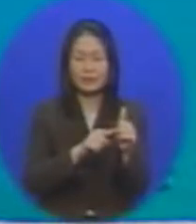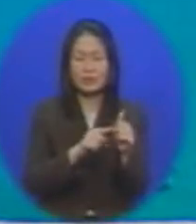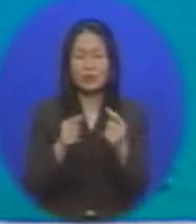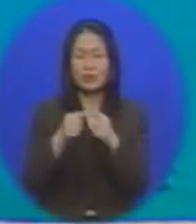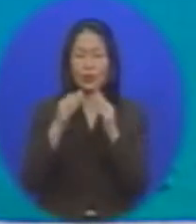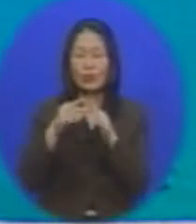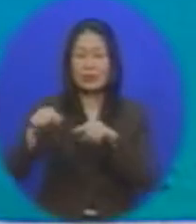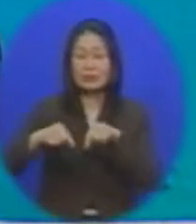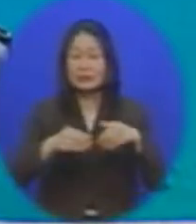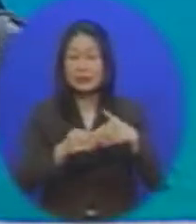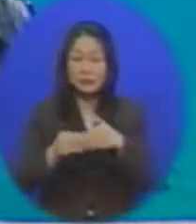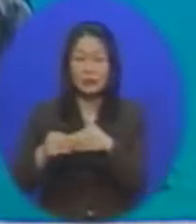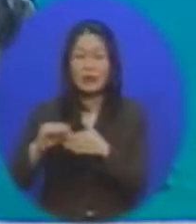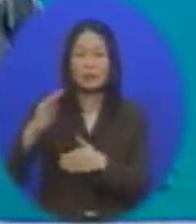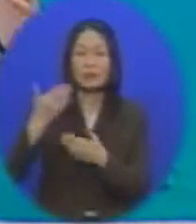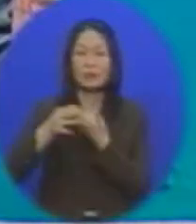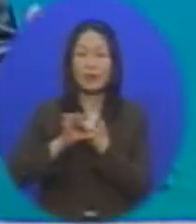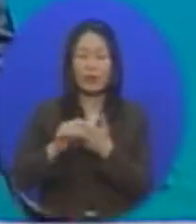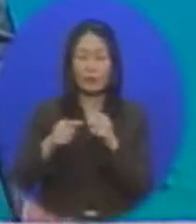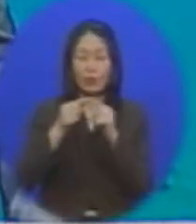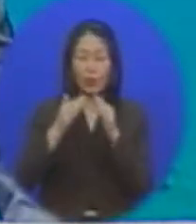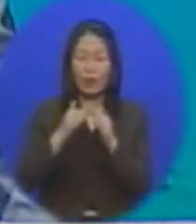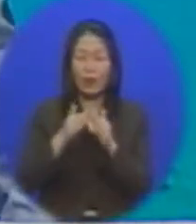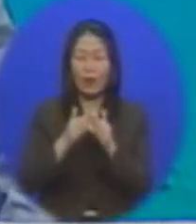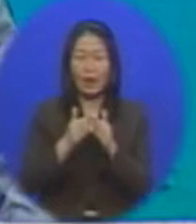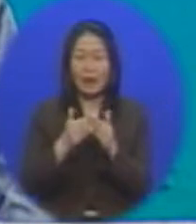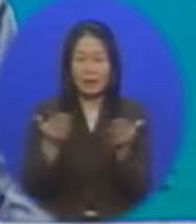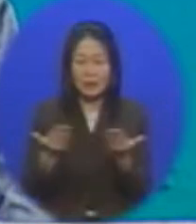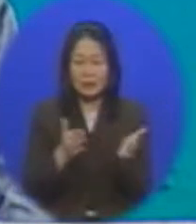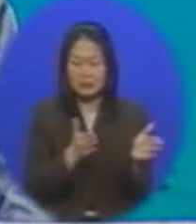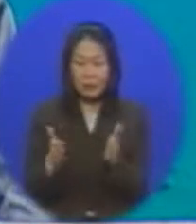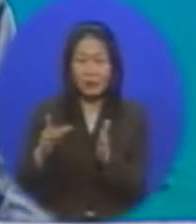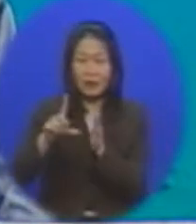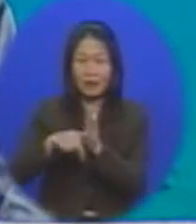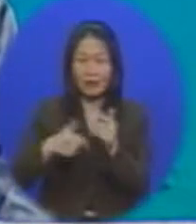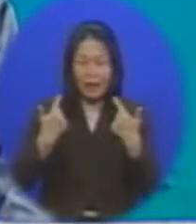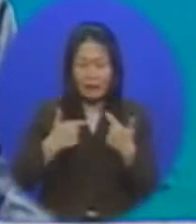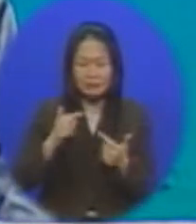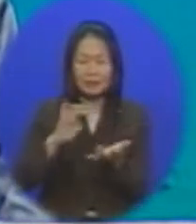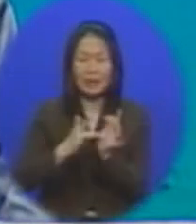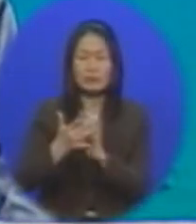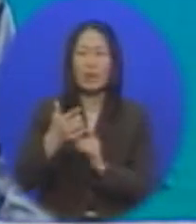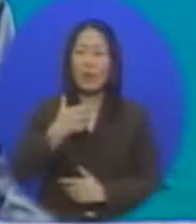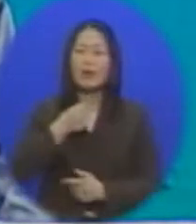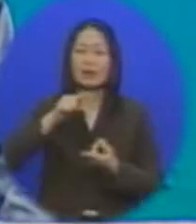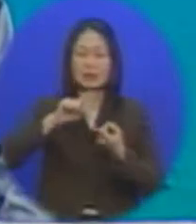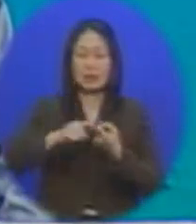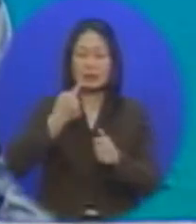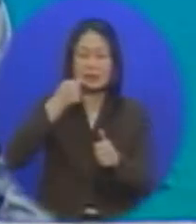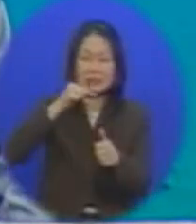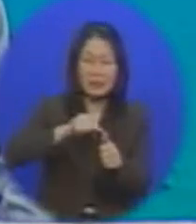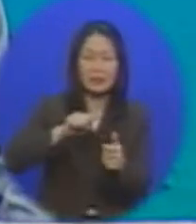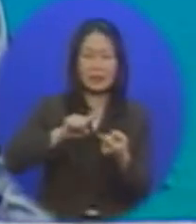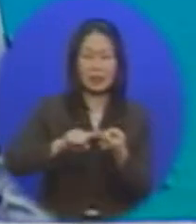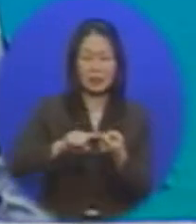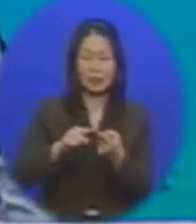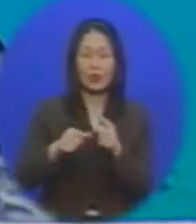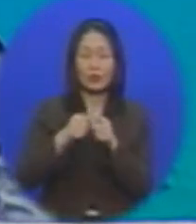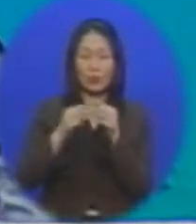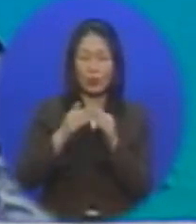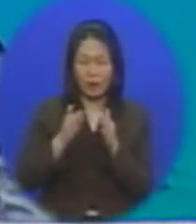지도자가 되면 교회 일들을 처리해 나갈 때 항상 예수님이 원하는 대로 지시하는 대로 교회가